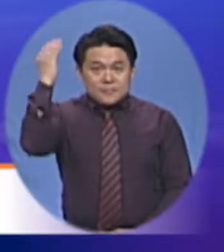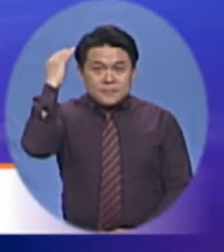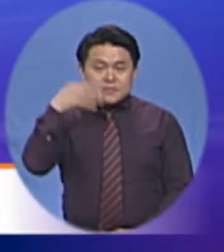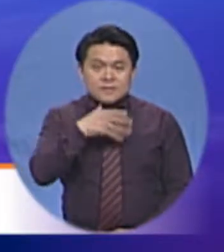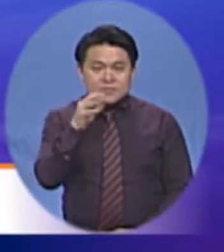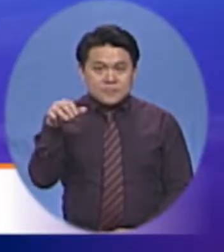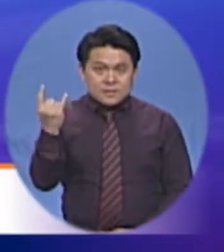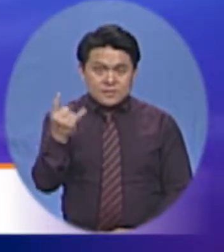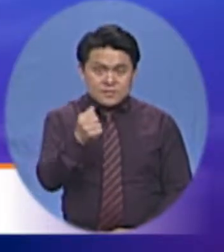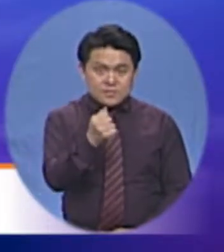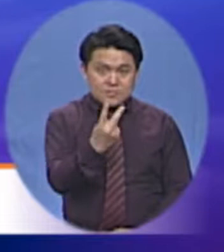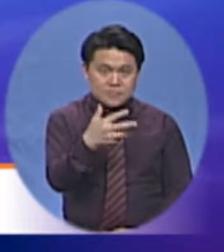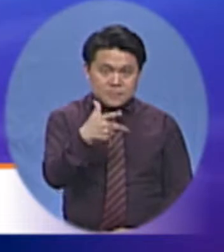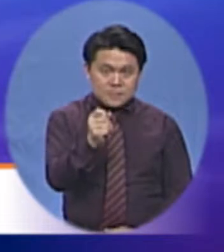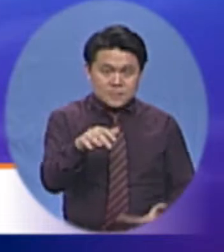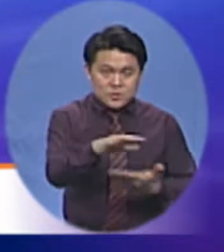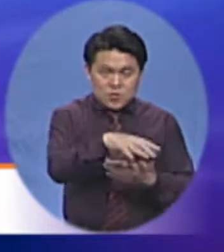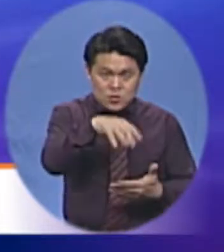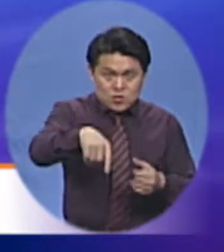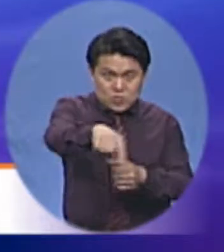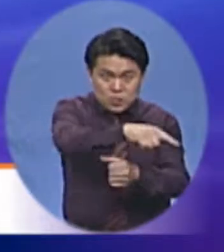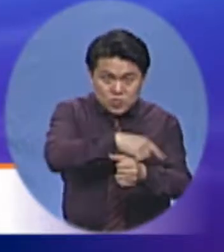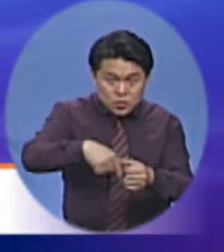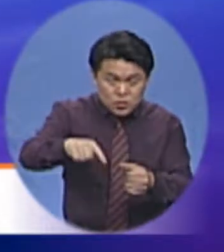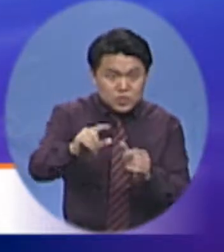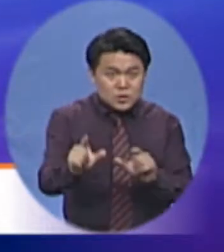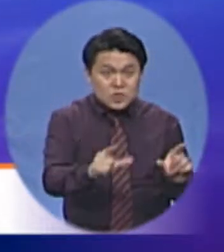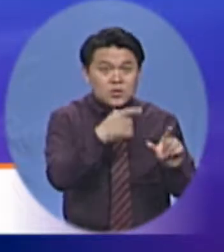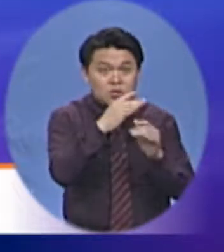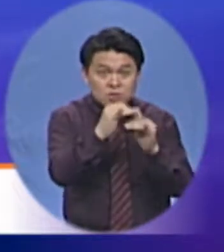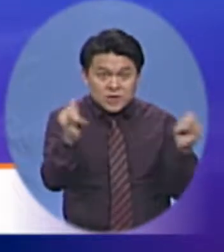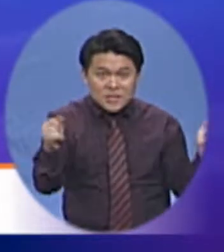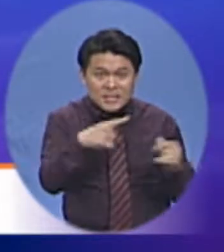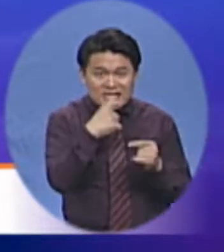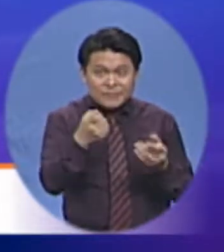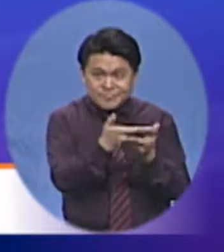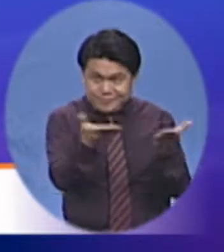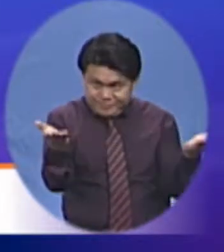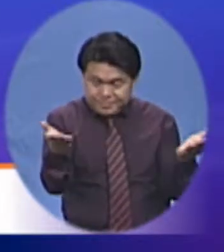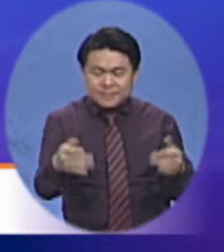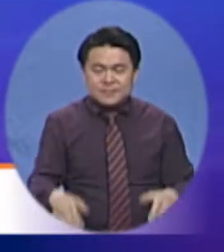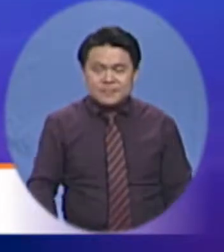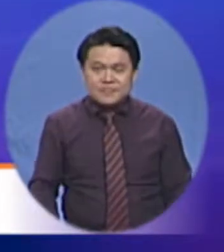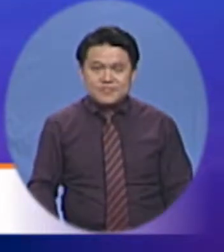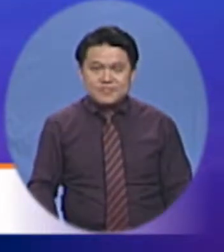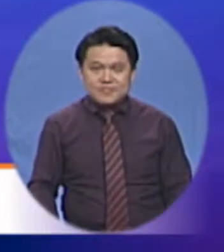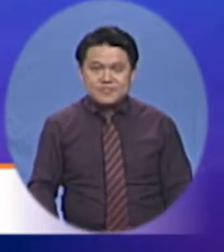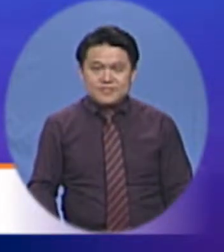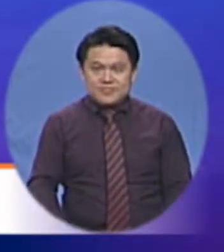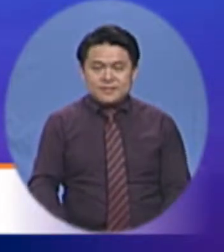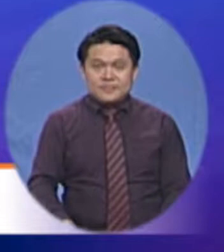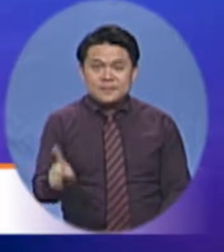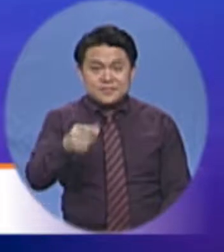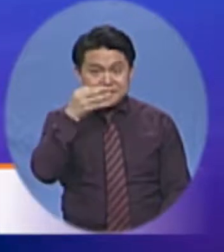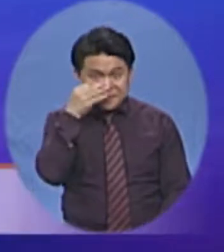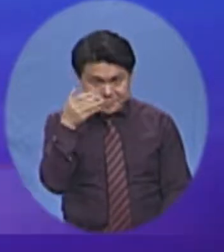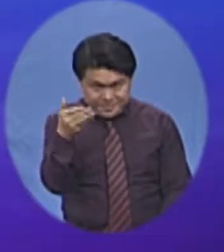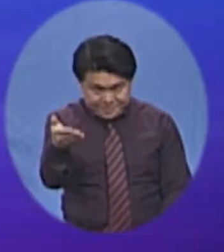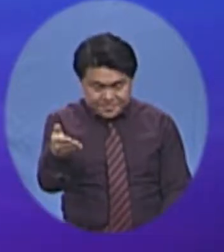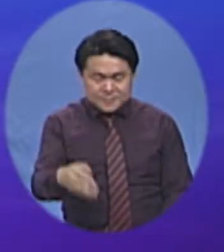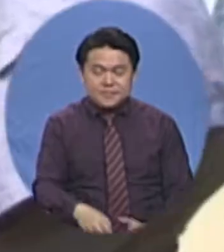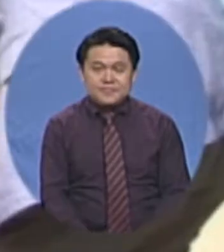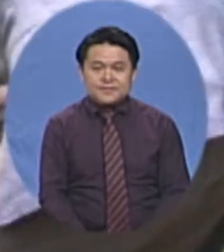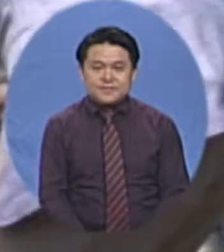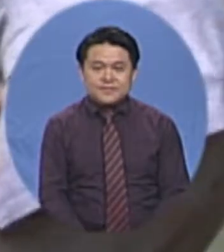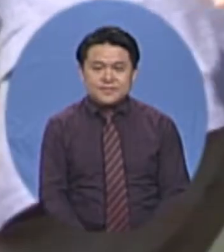대한노인회가 효창공원 일대에서 효창동 인근에 거주하는 노인들에게 짜장면을 나누는 시간을 가졌습니다. 이명아 기자가 다녀왔습니다.